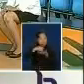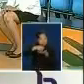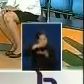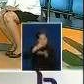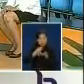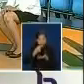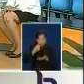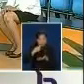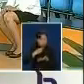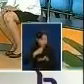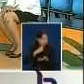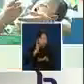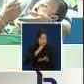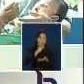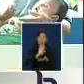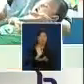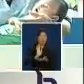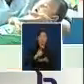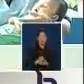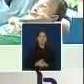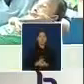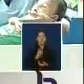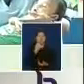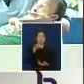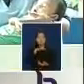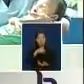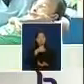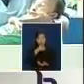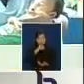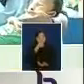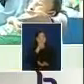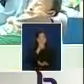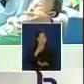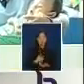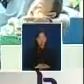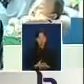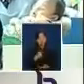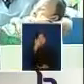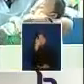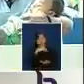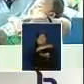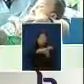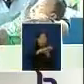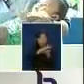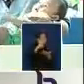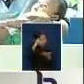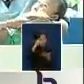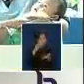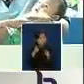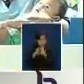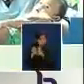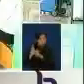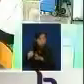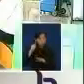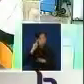ที่ดีครับการระบาดครั้งนี้เรามักจะได้ยินชื่อโรงเรียนดังๆต้องปิดทำไมเกิดเฉพาะโรงเรียนดังๆหรือว่าทุกโรงเรียน ไม่ใช่เลยครับไม่ใช่